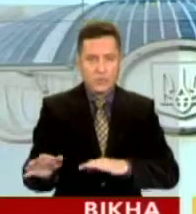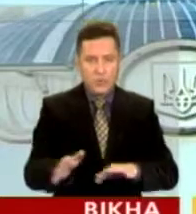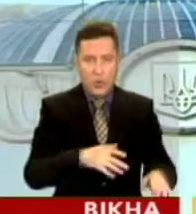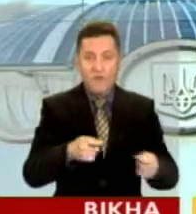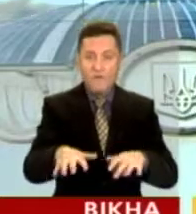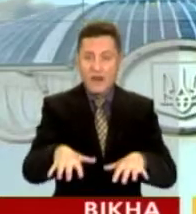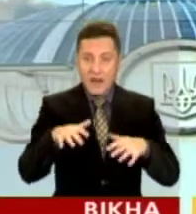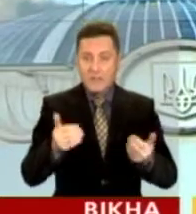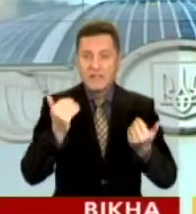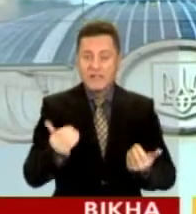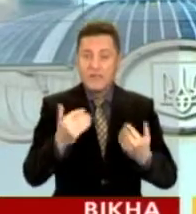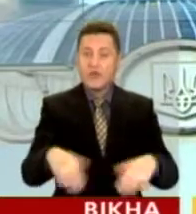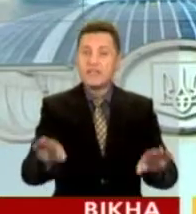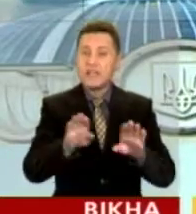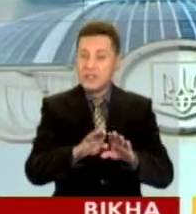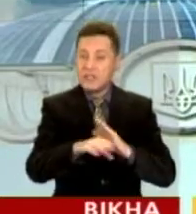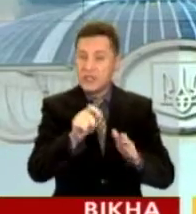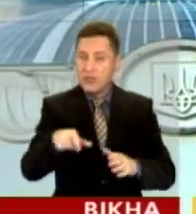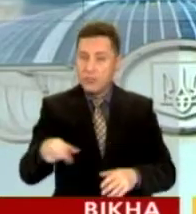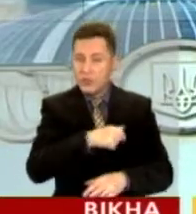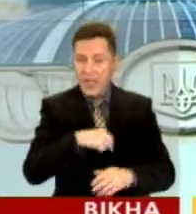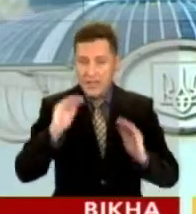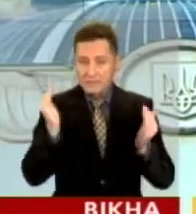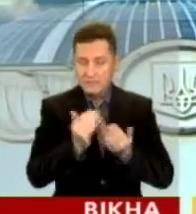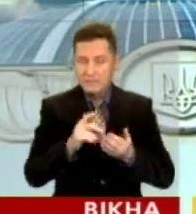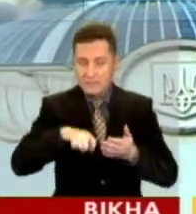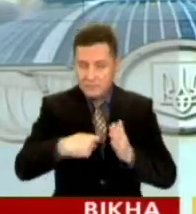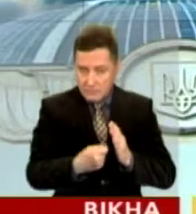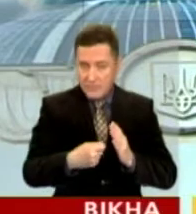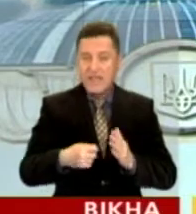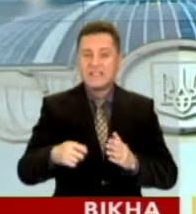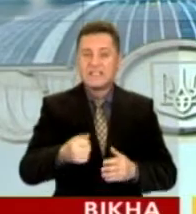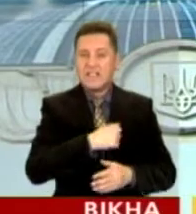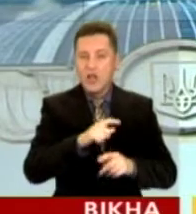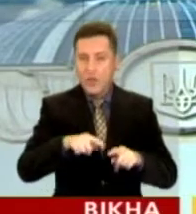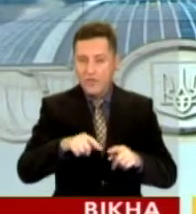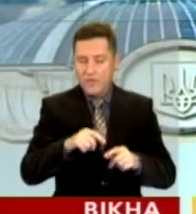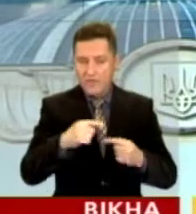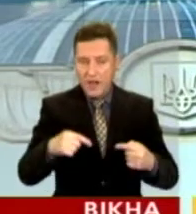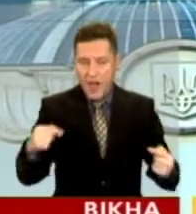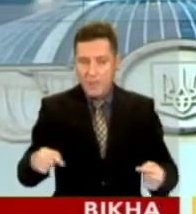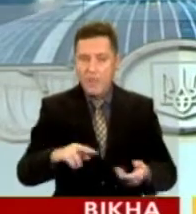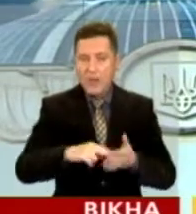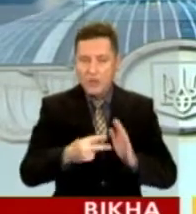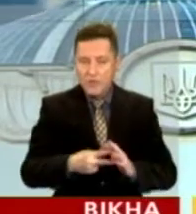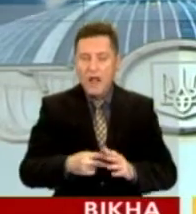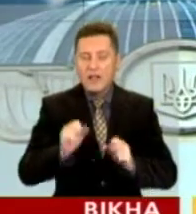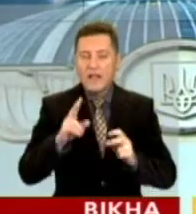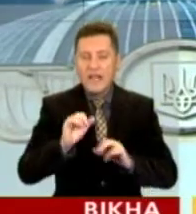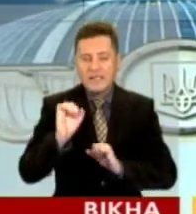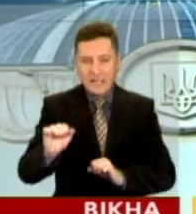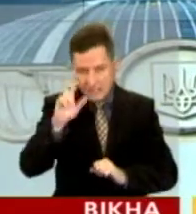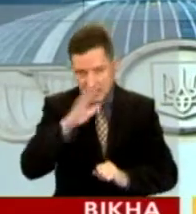А в парламенті сьогодні зачинено. Депутати зачинилися із силовиками і разом планували масштабну операцію, як захистити країну від